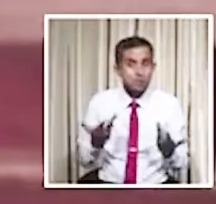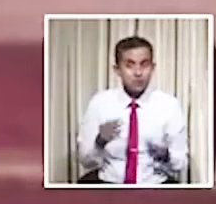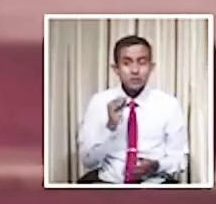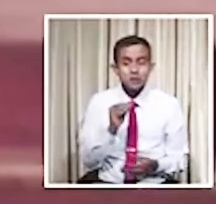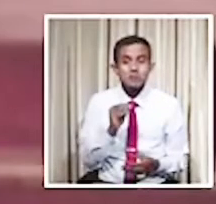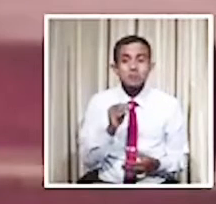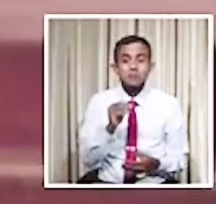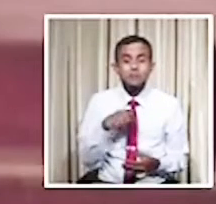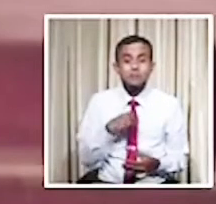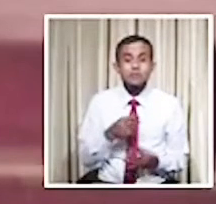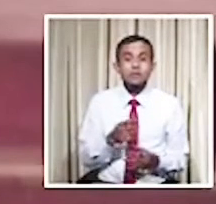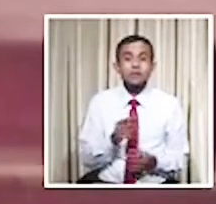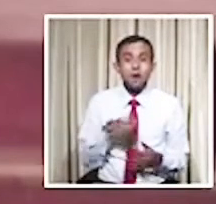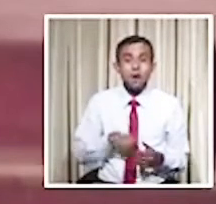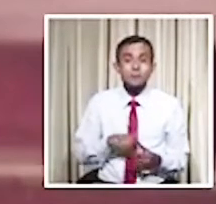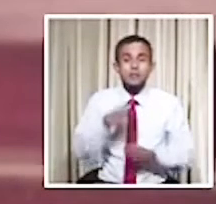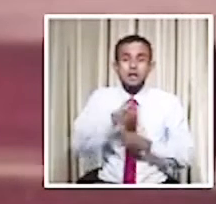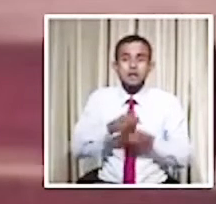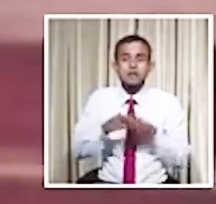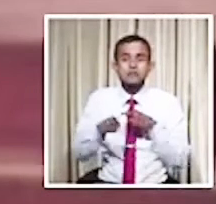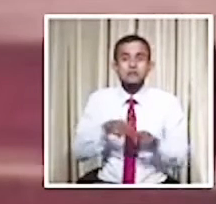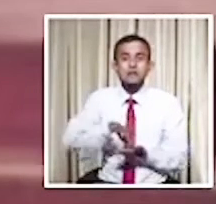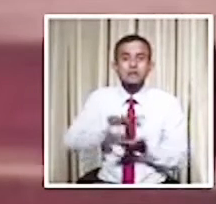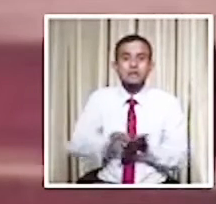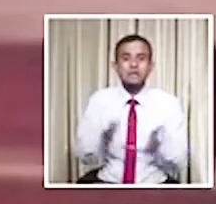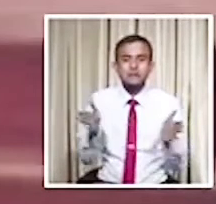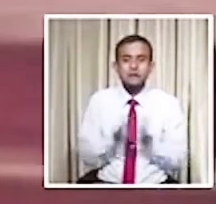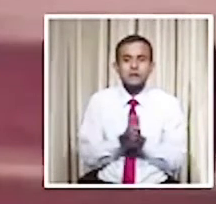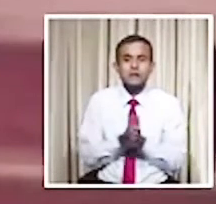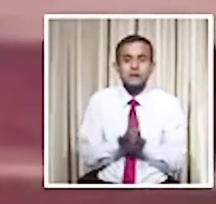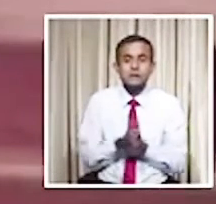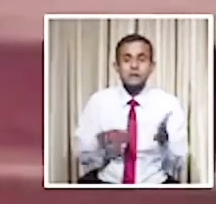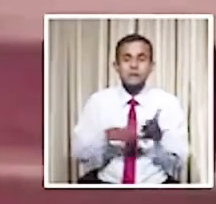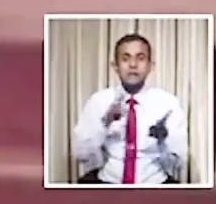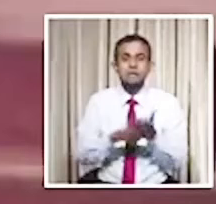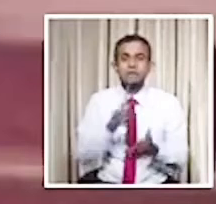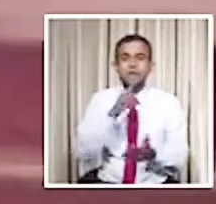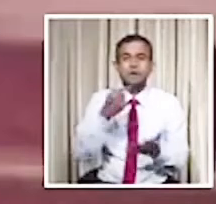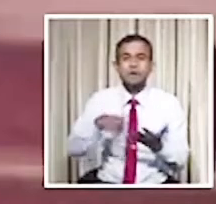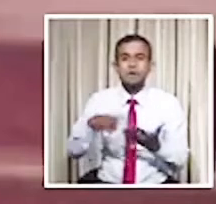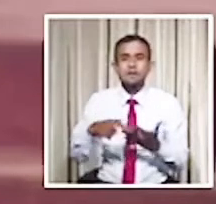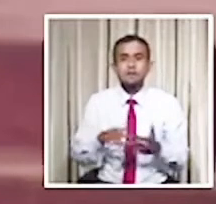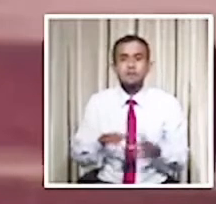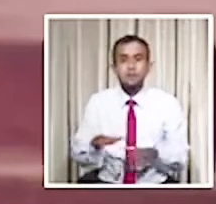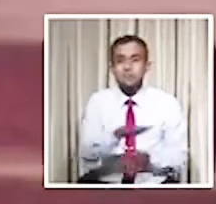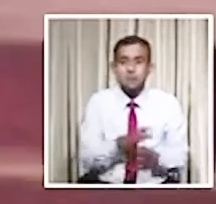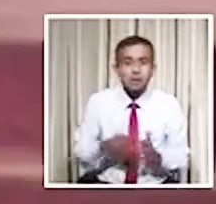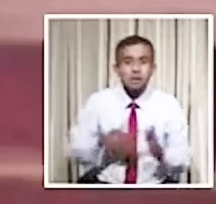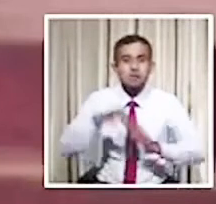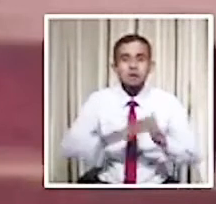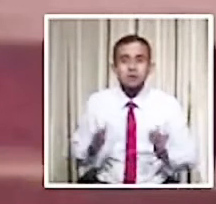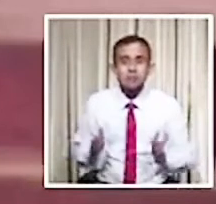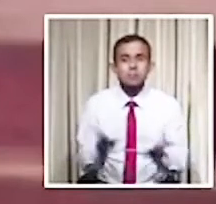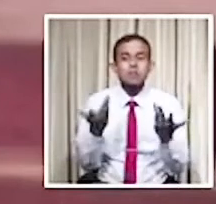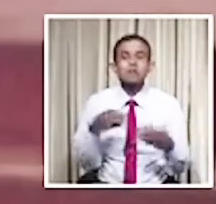ஊடாக சகலரும் மகிழ்வடையாத ஒரு தன்மையும் காணப்படுகின்றது. இதன் காரணமாகவே பாதீட்டை எதிர்பார்த்திருந்த வேளையில் நாட்டு மக்கள் பாரிய